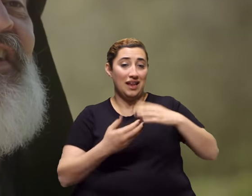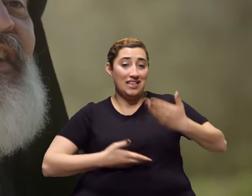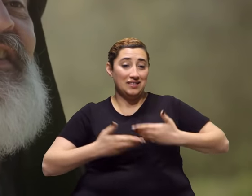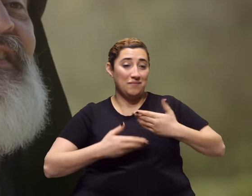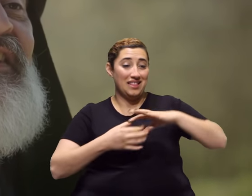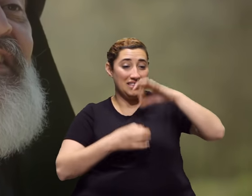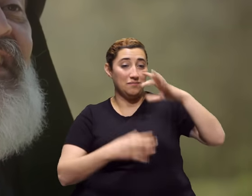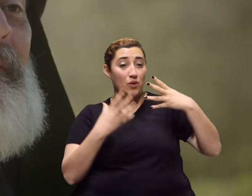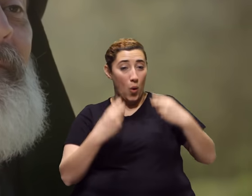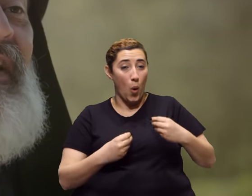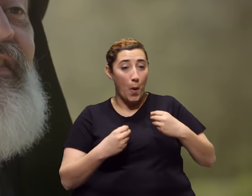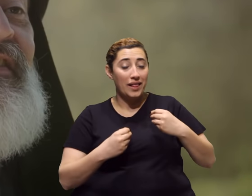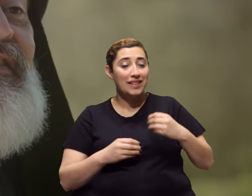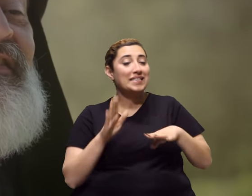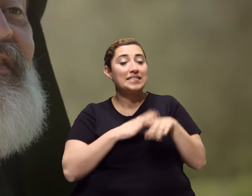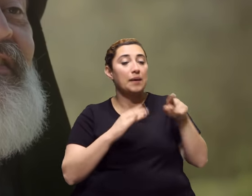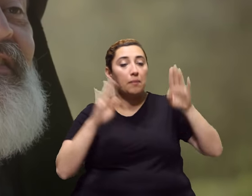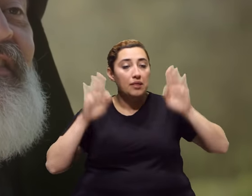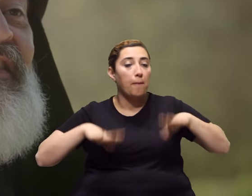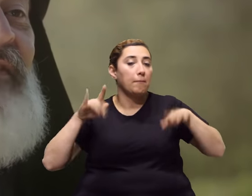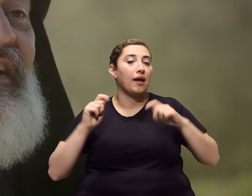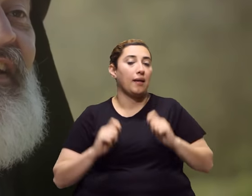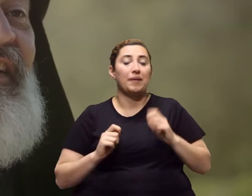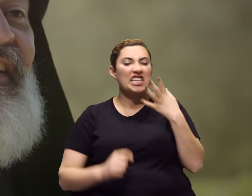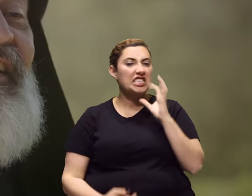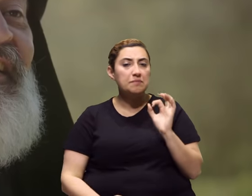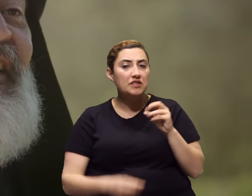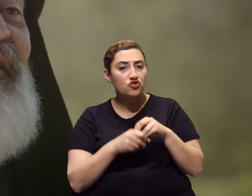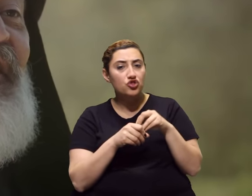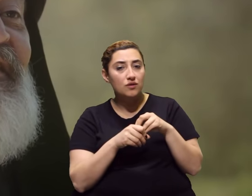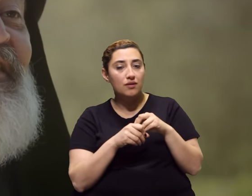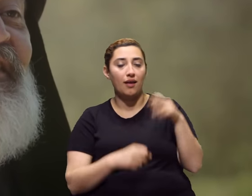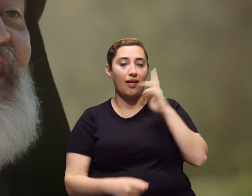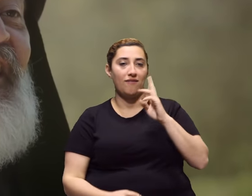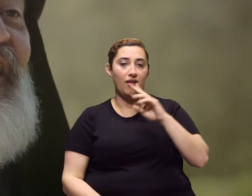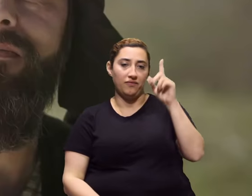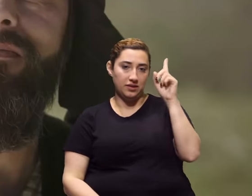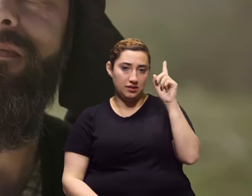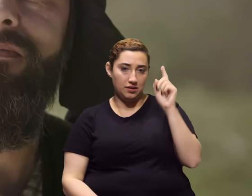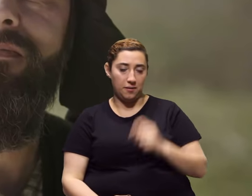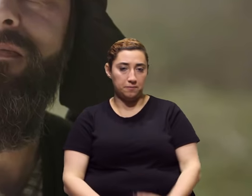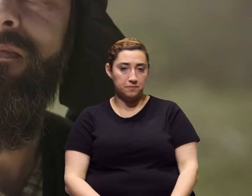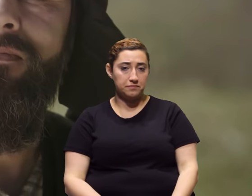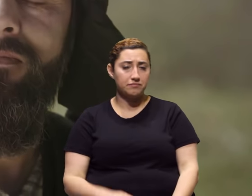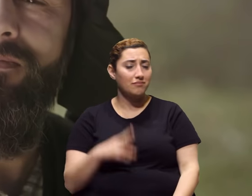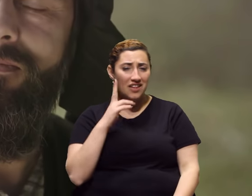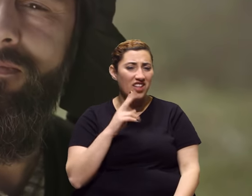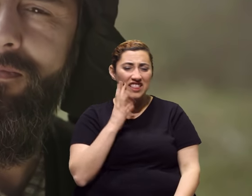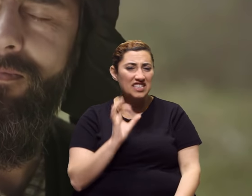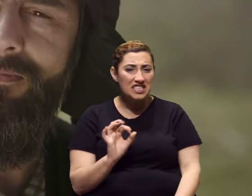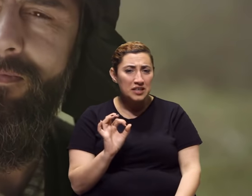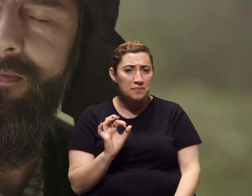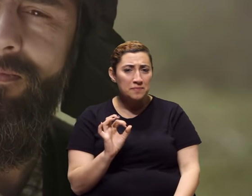olanın nişanesi tapmaktır. Kime? Efendisine. Efendisi